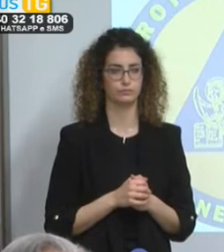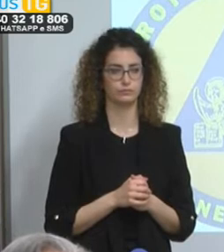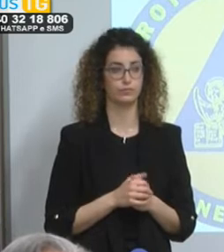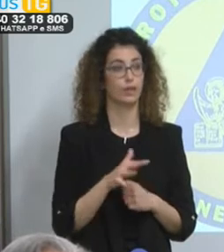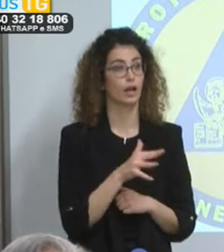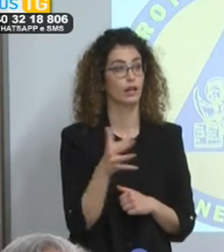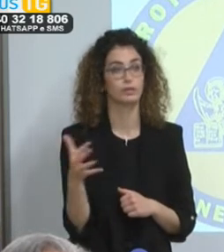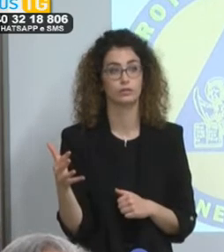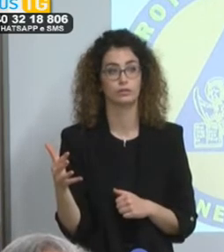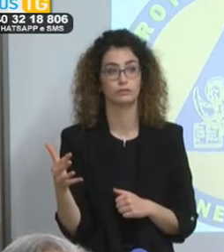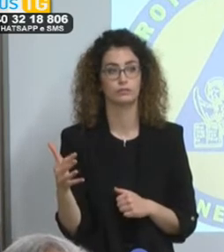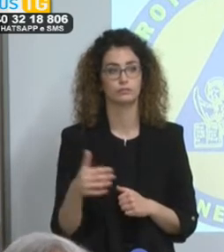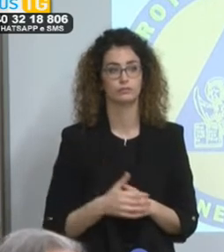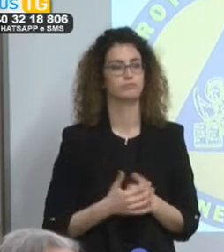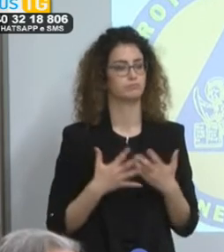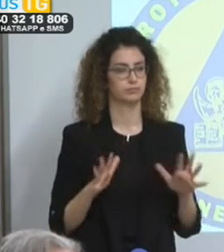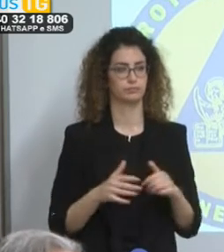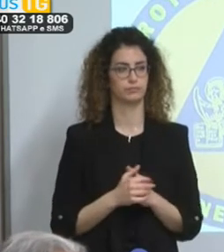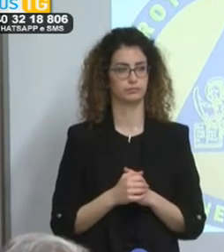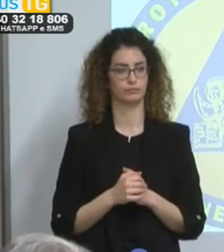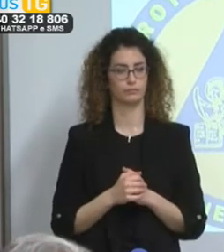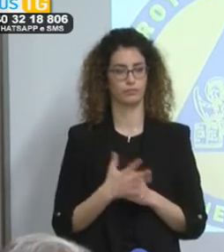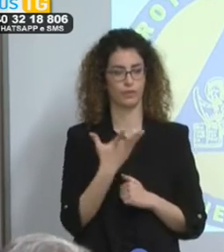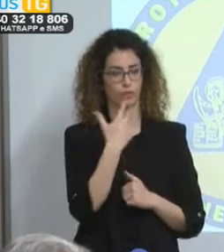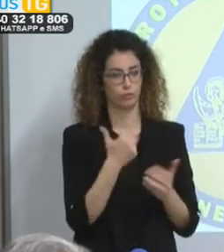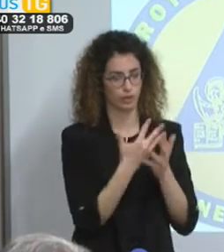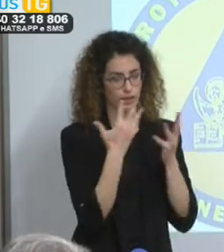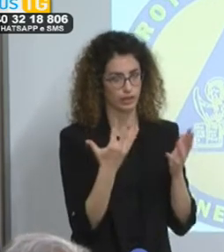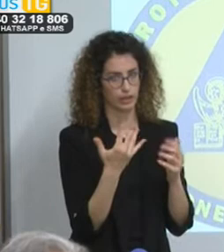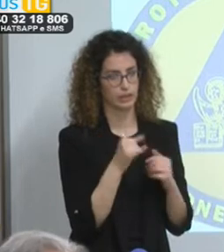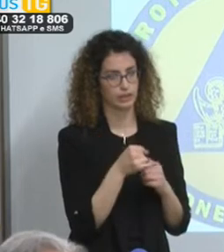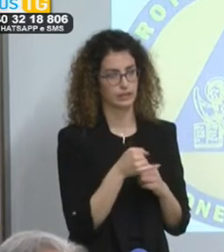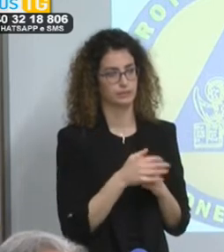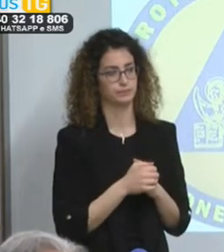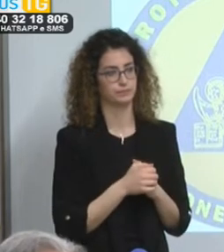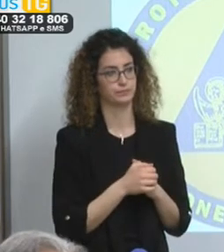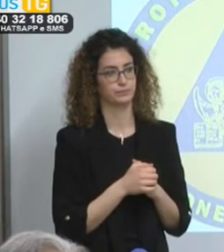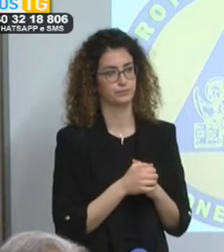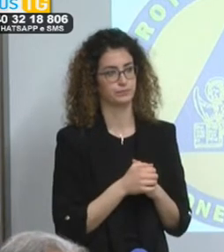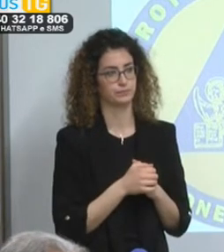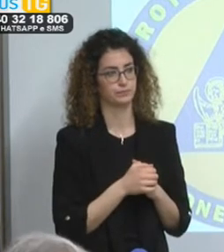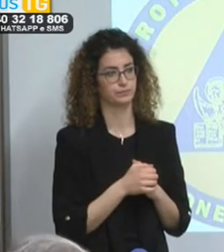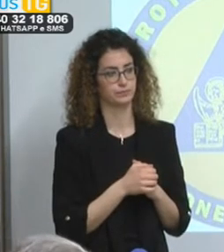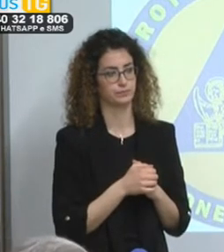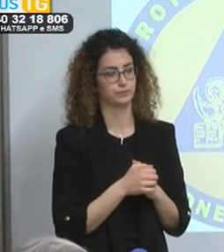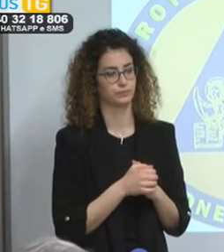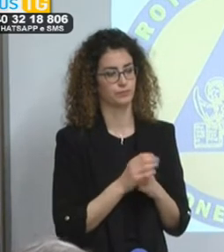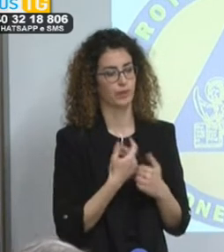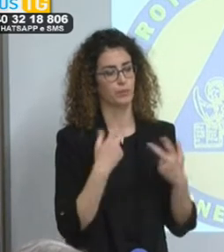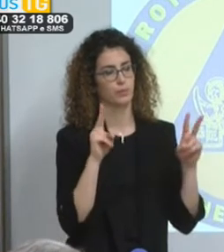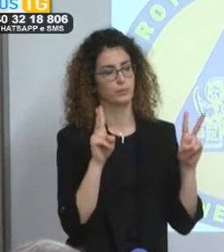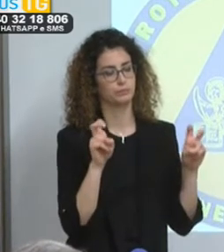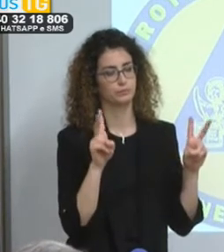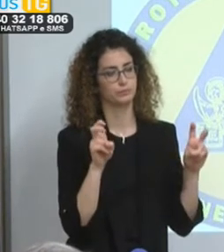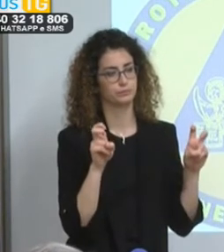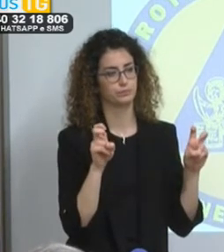Okay. Altro? Posto? Volevi un chiarimento, sì. Nico Russi? Sì, sì, a noi interessava moltissimo il discorso